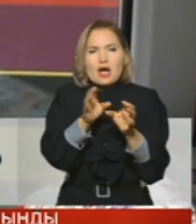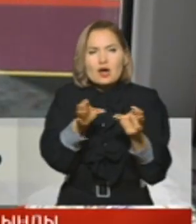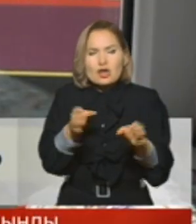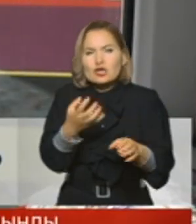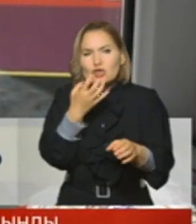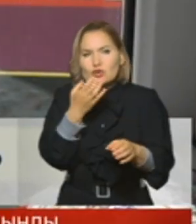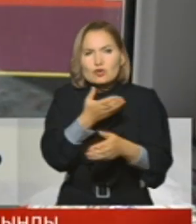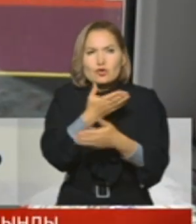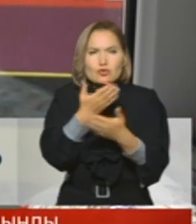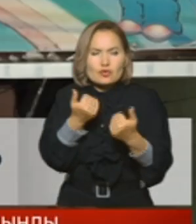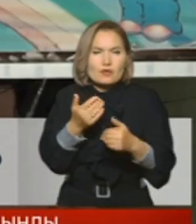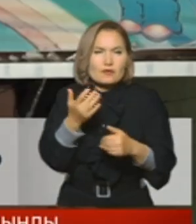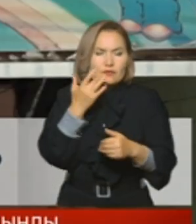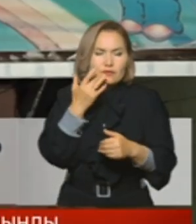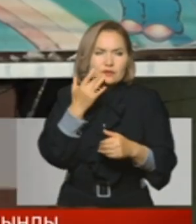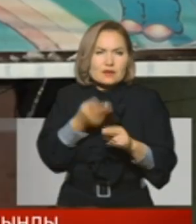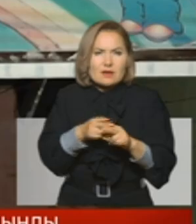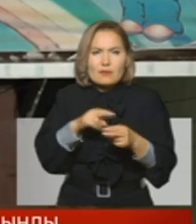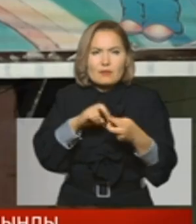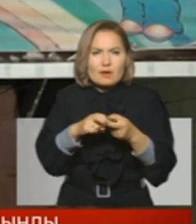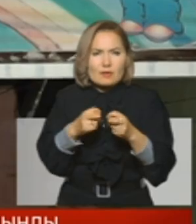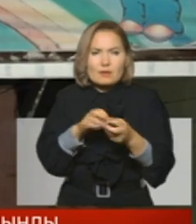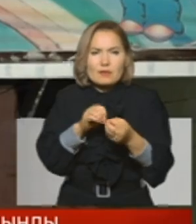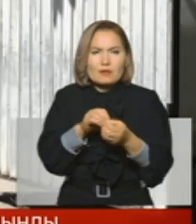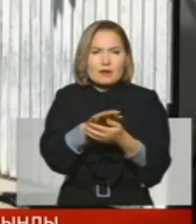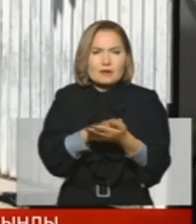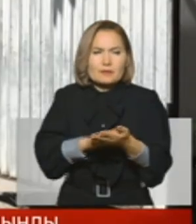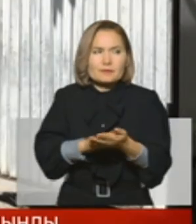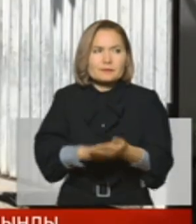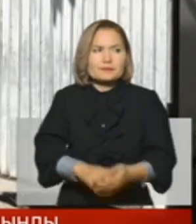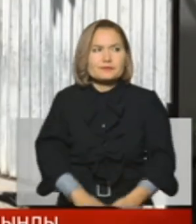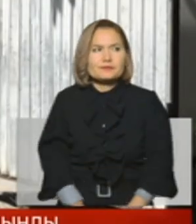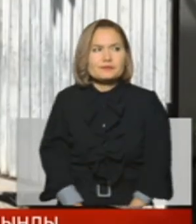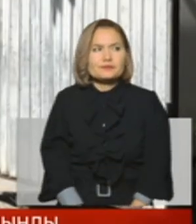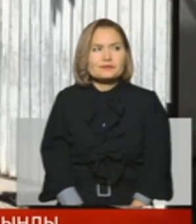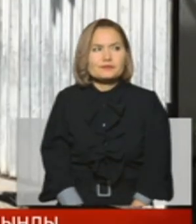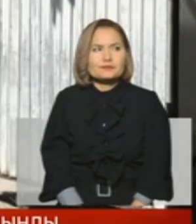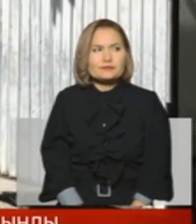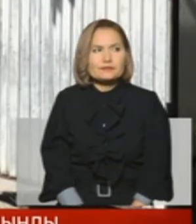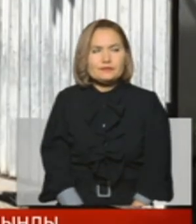қойылмапты. Қуан Нұрақын, Ержан Жаңбырбай, Қазақстан ұлттық арнасы, Алматы облысы.